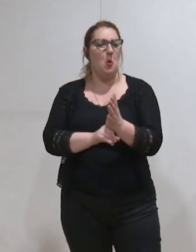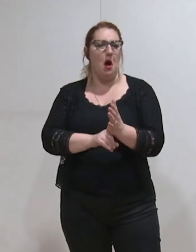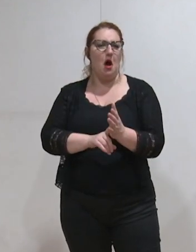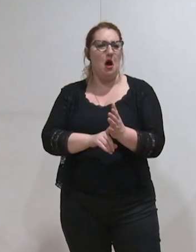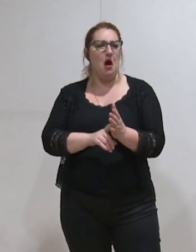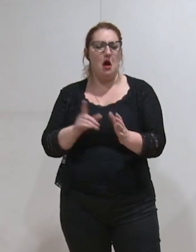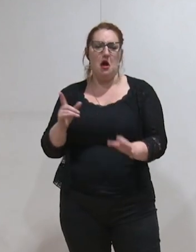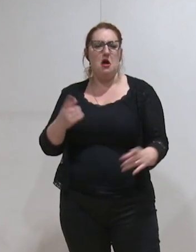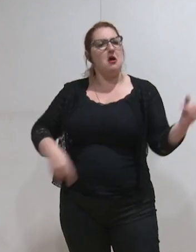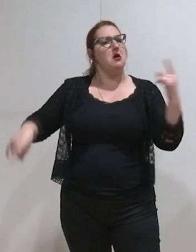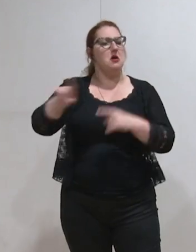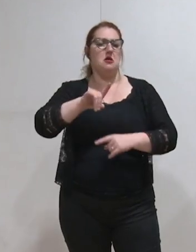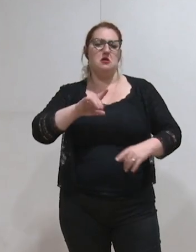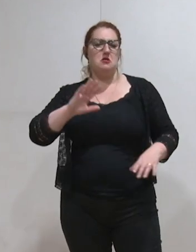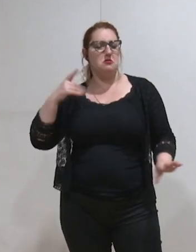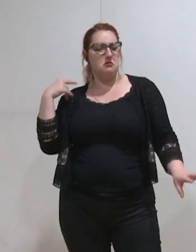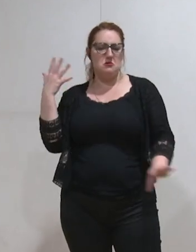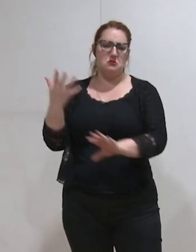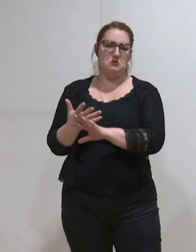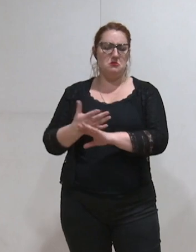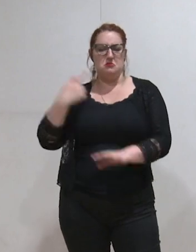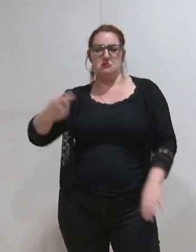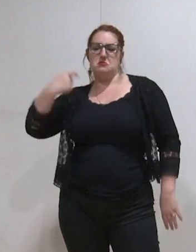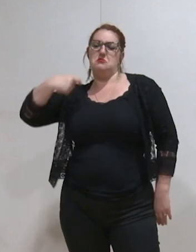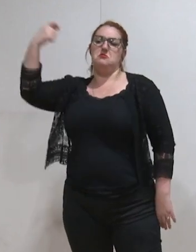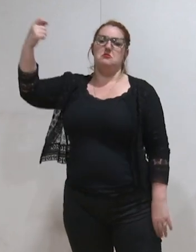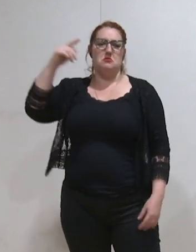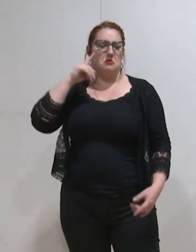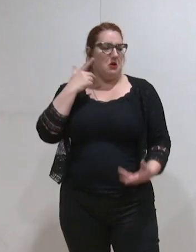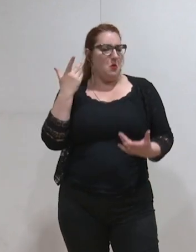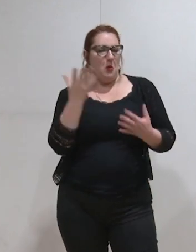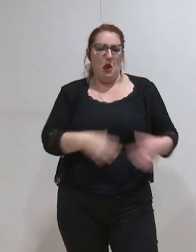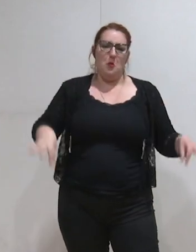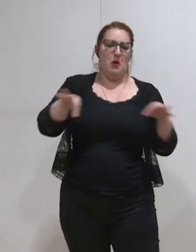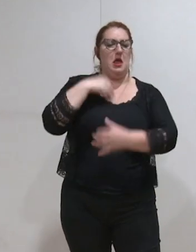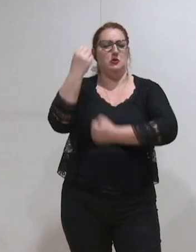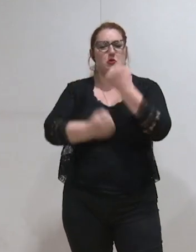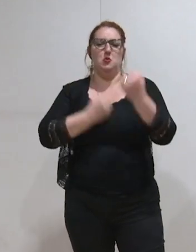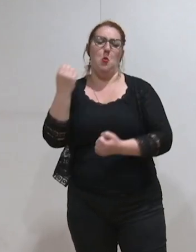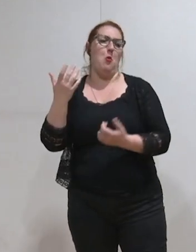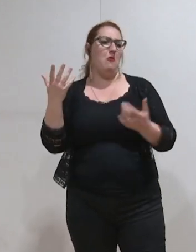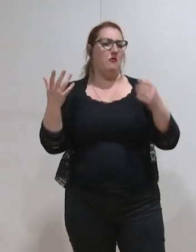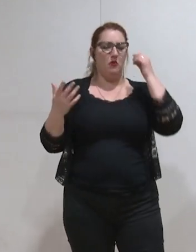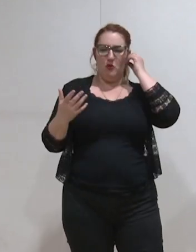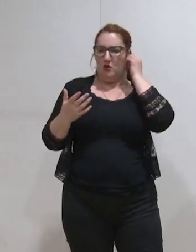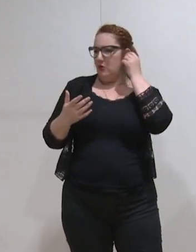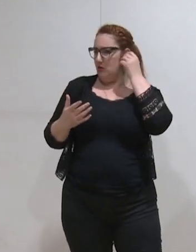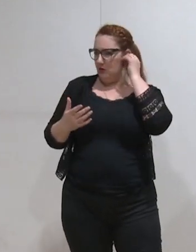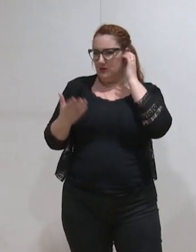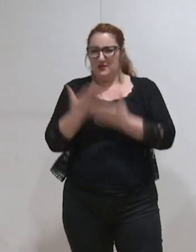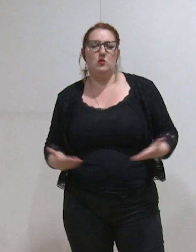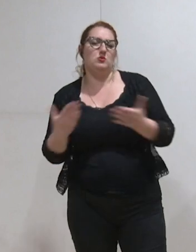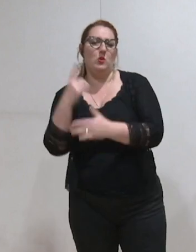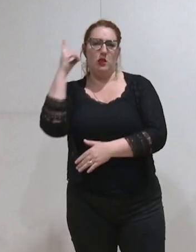grandes envolet lyriques fait des leçons sur la jeunesse de ce pays les souffrances dans lesquelles elle est les incertitudes les complexités qu'elle affronte et nous